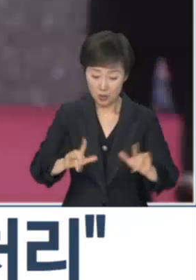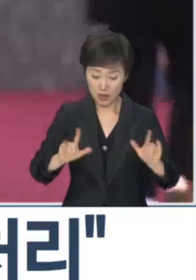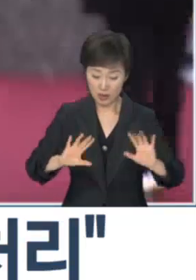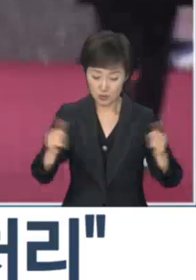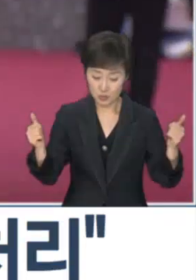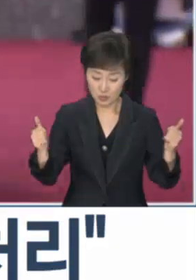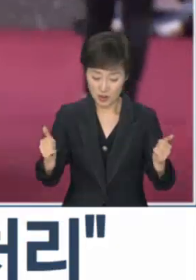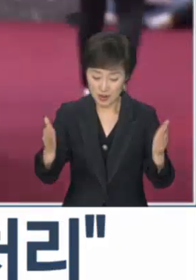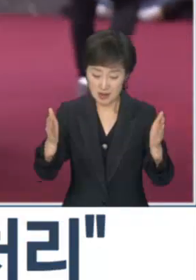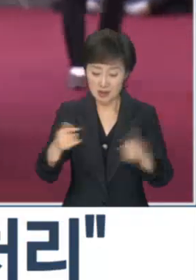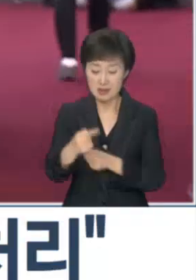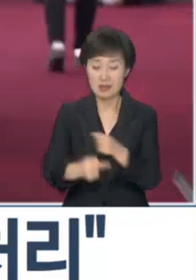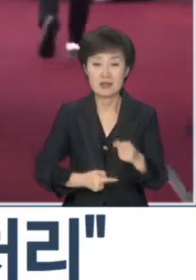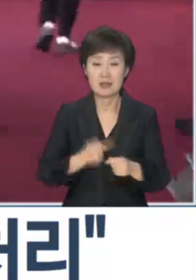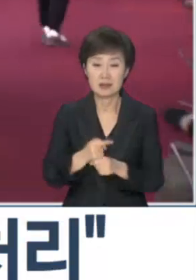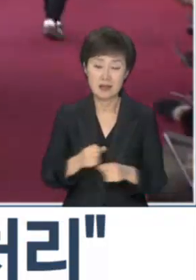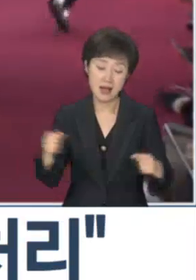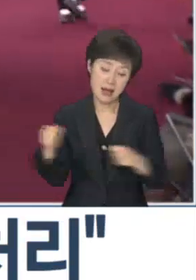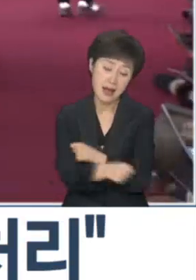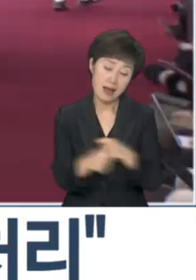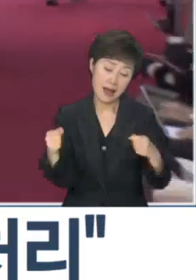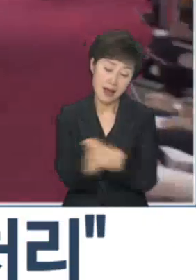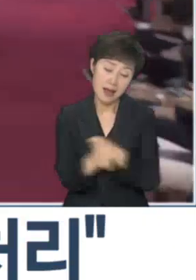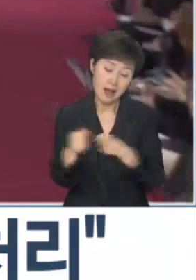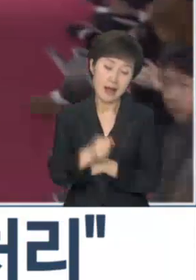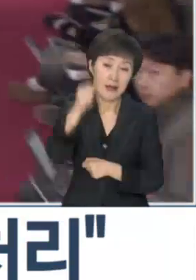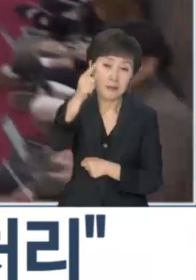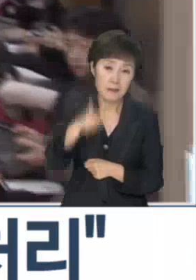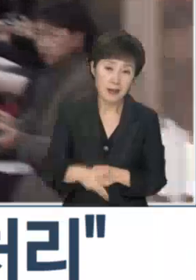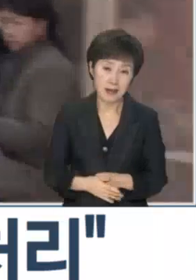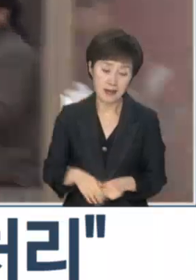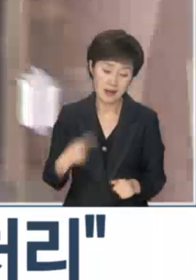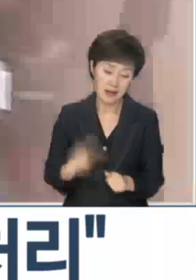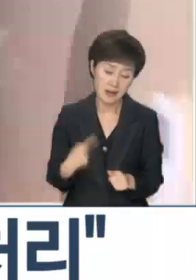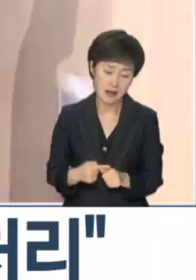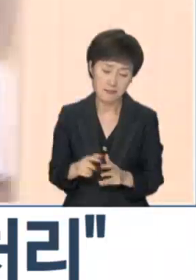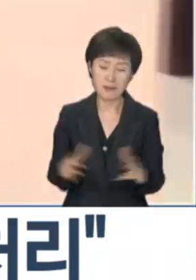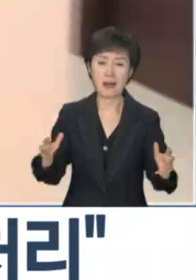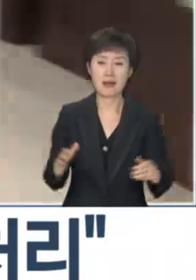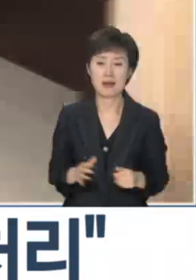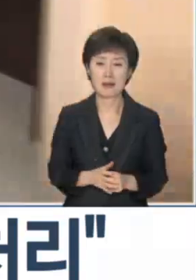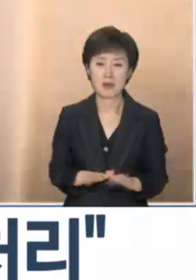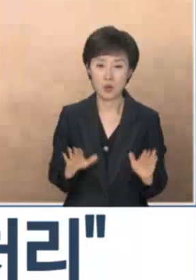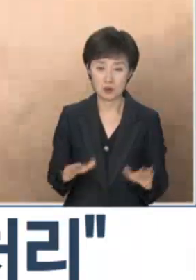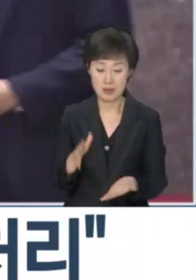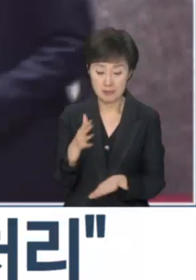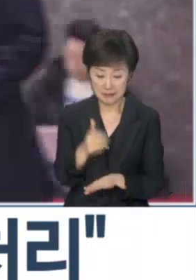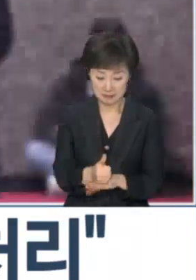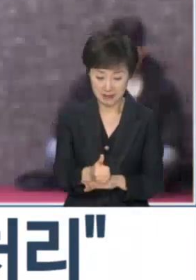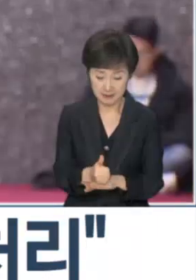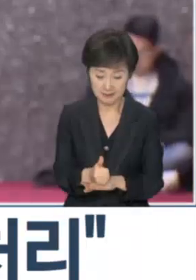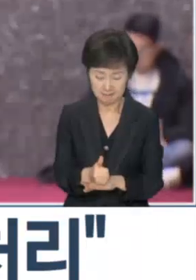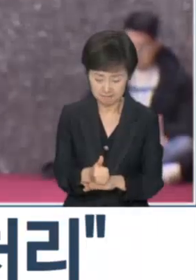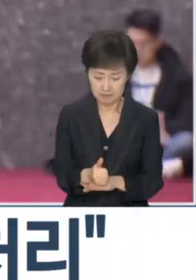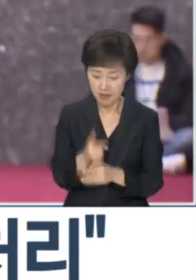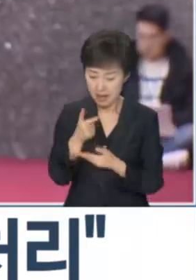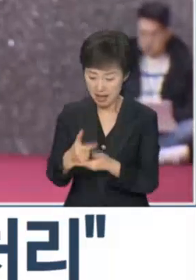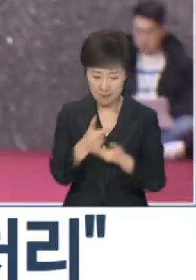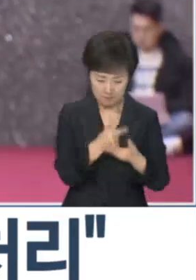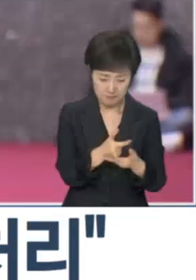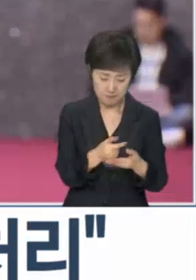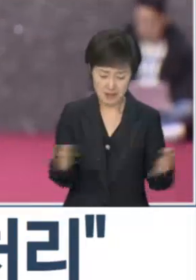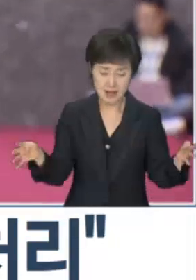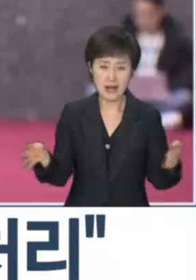정말 뭐 싸움질만 많이 하고 국민들한테 많은 비판도 받았지만 마지막으로 칭찬받을 수 있는 합의